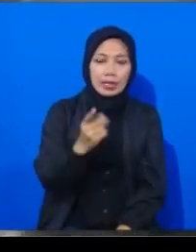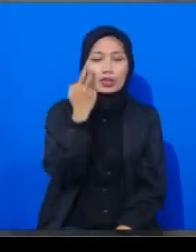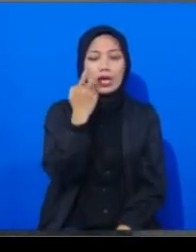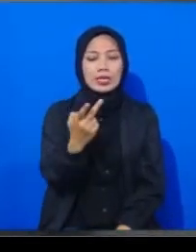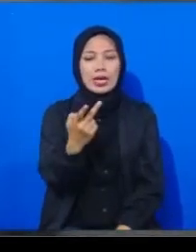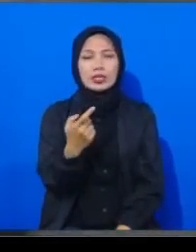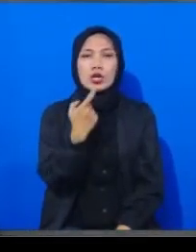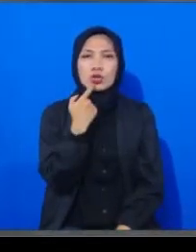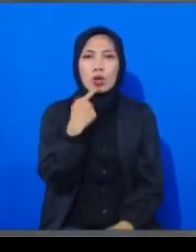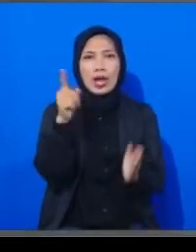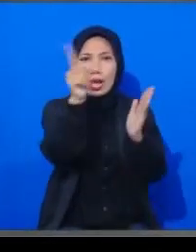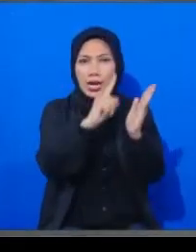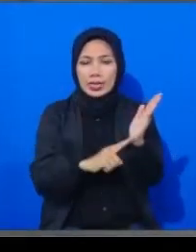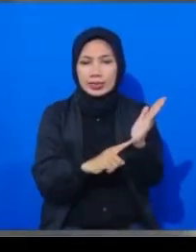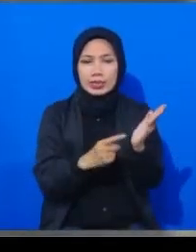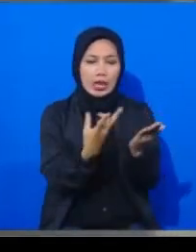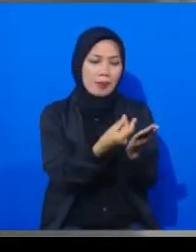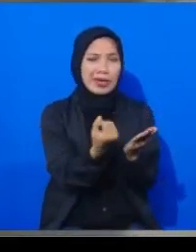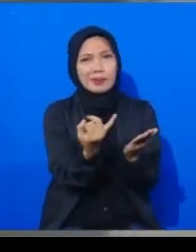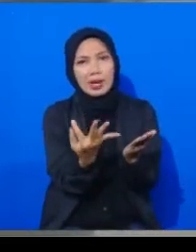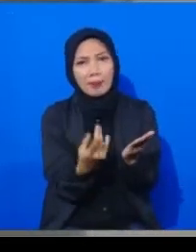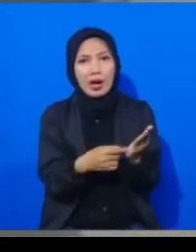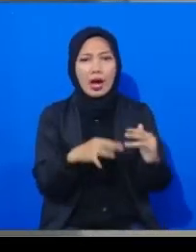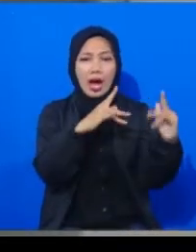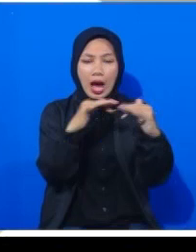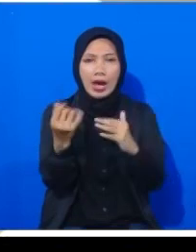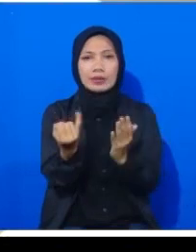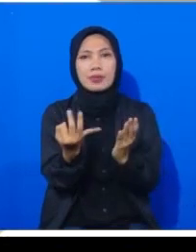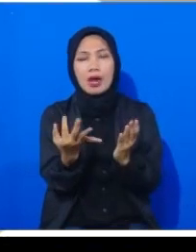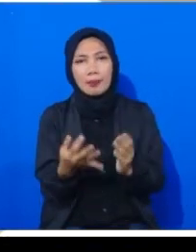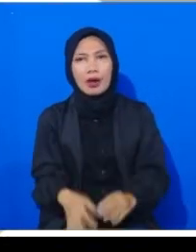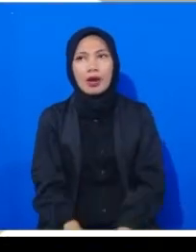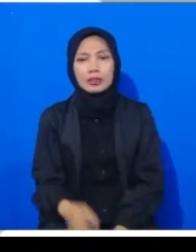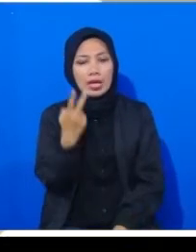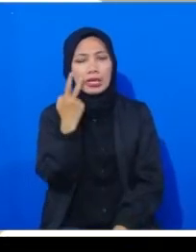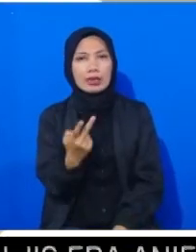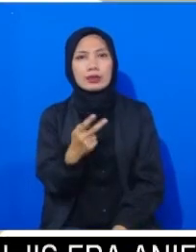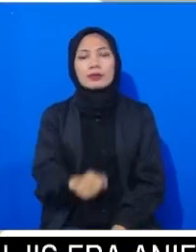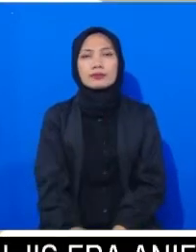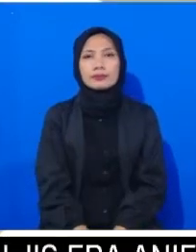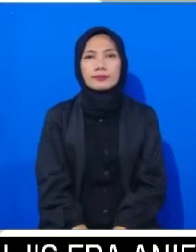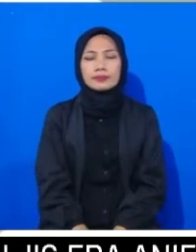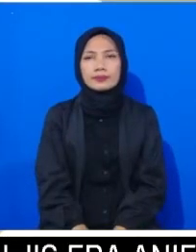tagihan listrik dan tagihan air, dan memang di meterannya itu